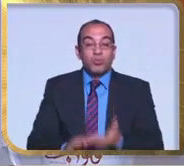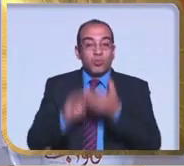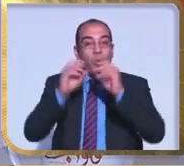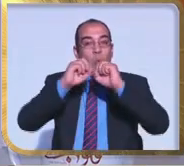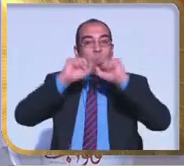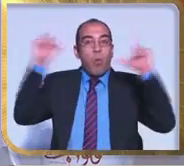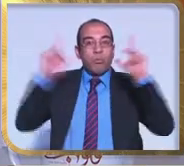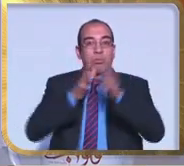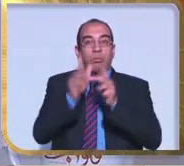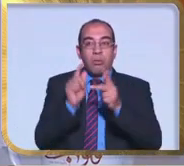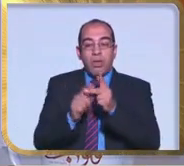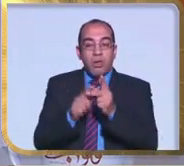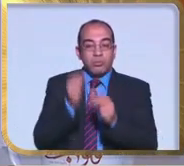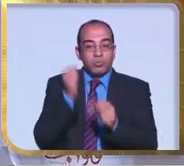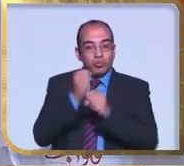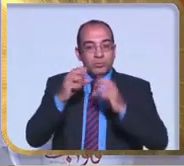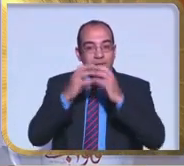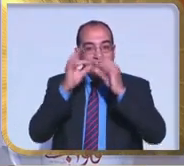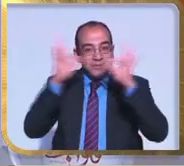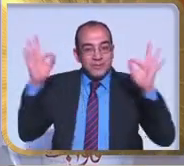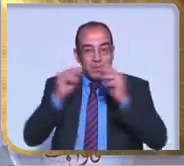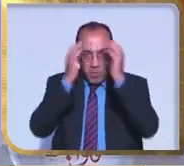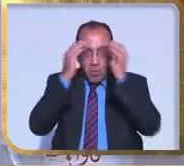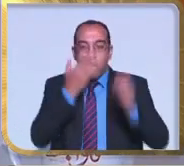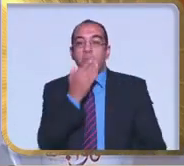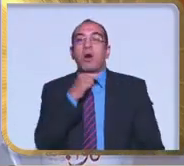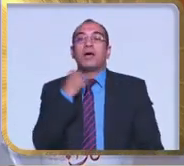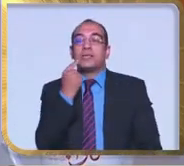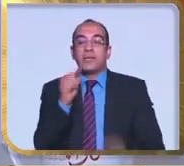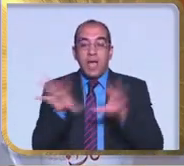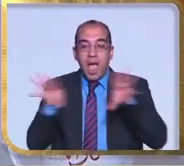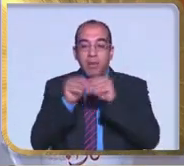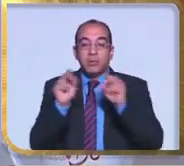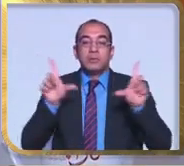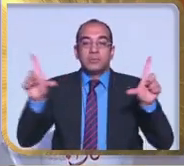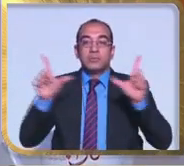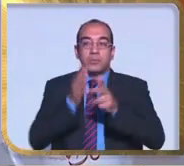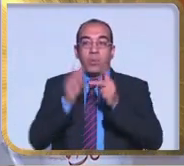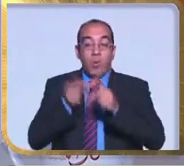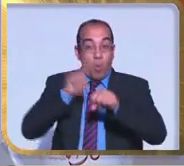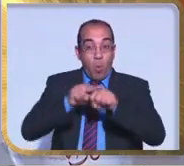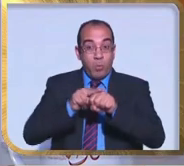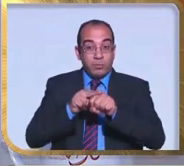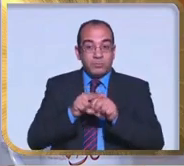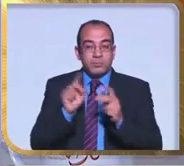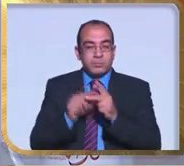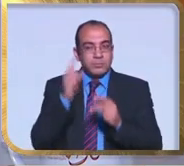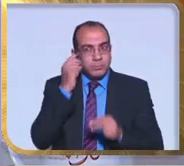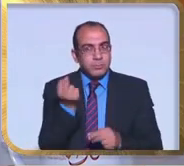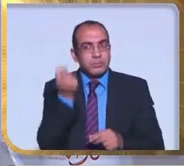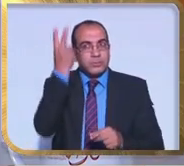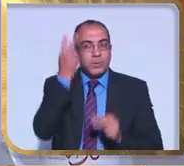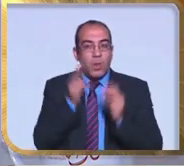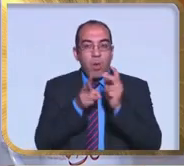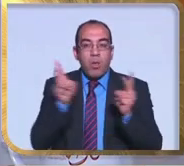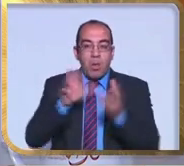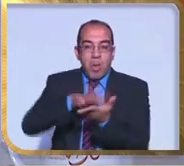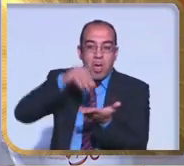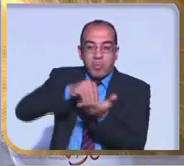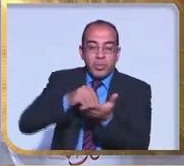جدا في طريقة تنظيم البخاري للجامع الصحيح، واللي استهلوا اللي